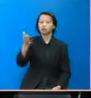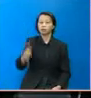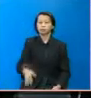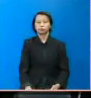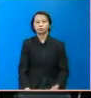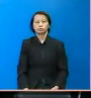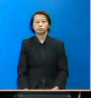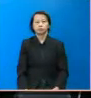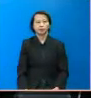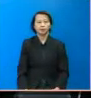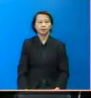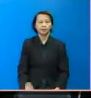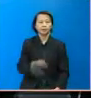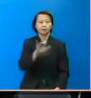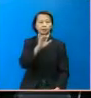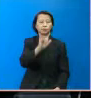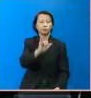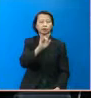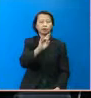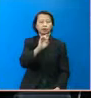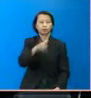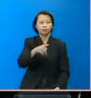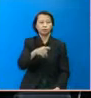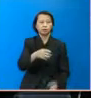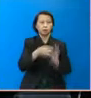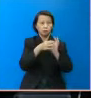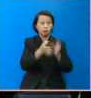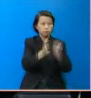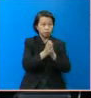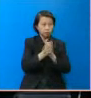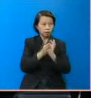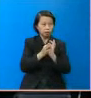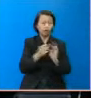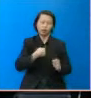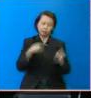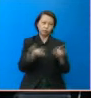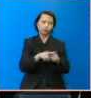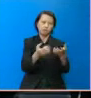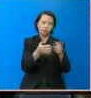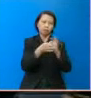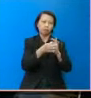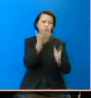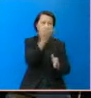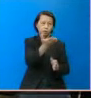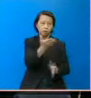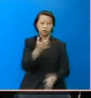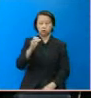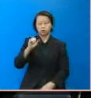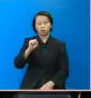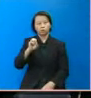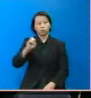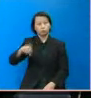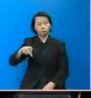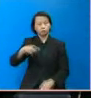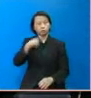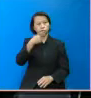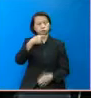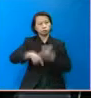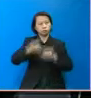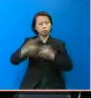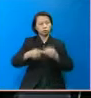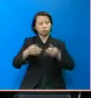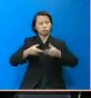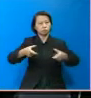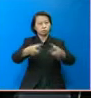Kena yang dipertua juga minta kerjasama, saya juga minta kerjasama tentang peraturan 11 standing order yang menyatakan tentang